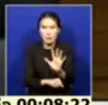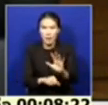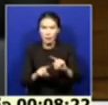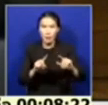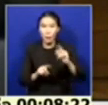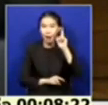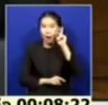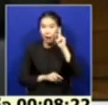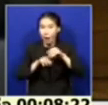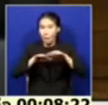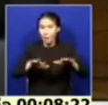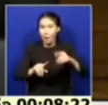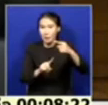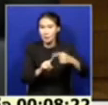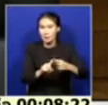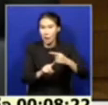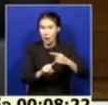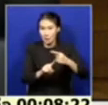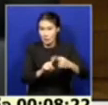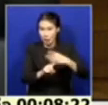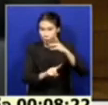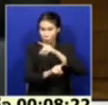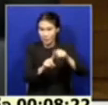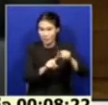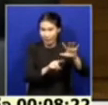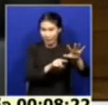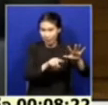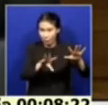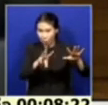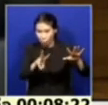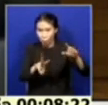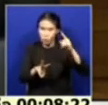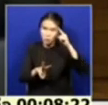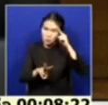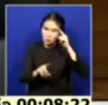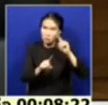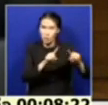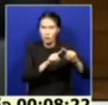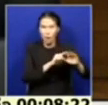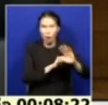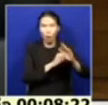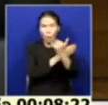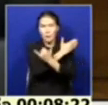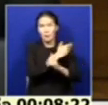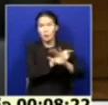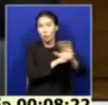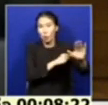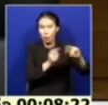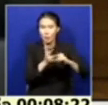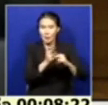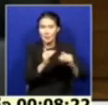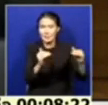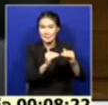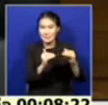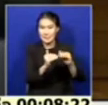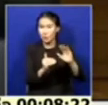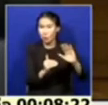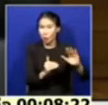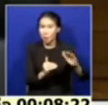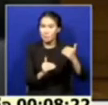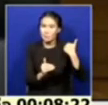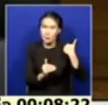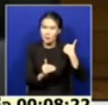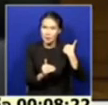ที่มีสถานะเป็นผู้ลี้ภัยต้องการได้รับการดูแลปกป้องจากทางสหประชาชาติหรือองค์กรใดๆเลยนะ